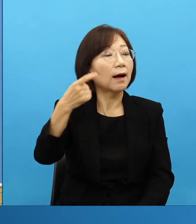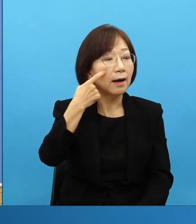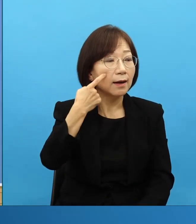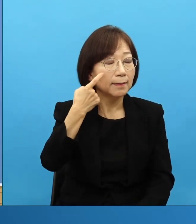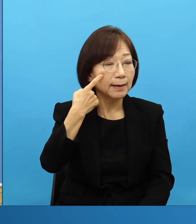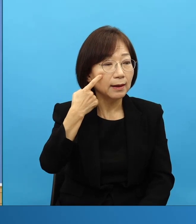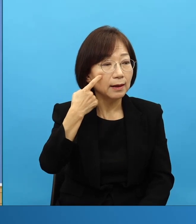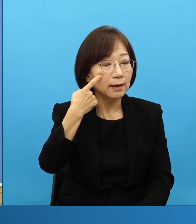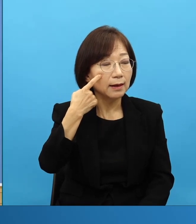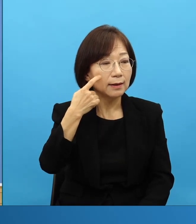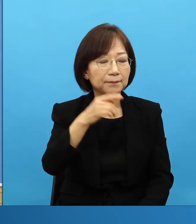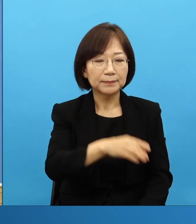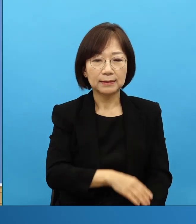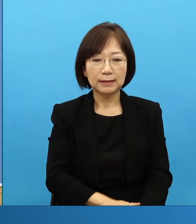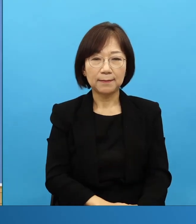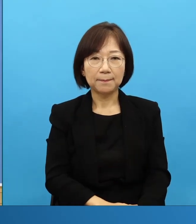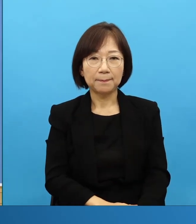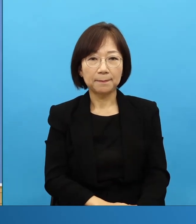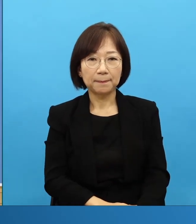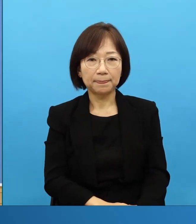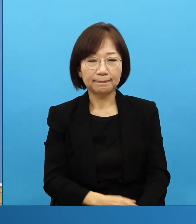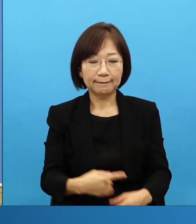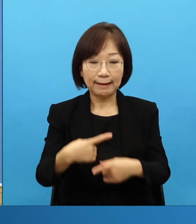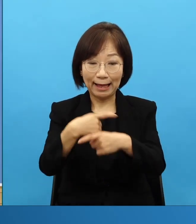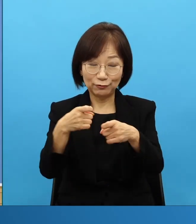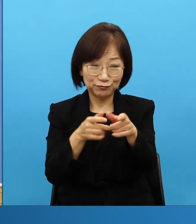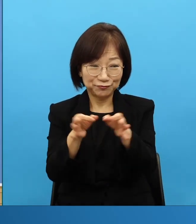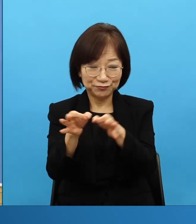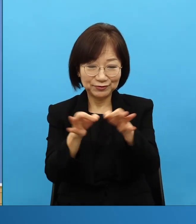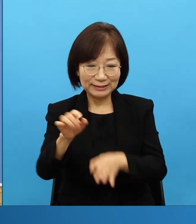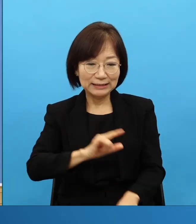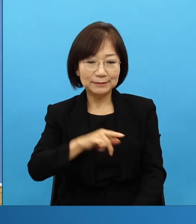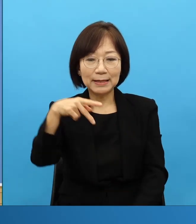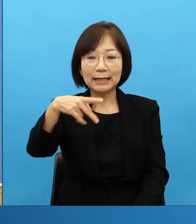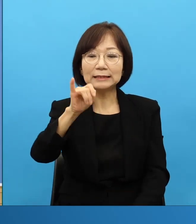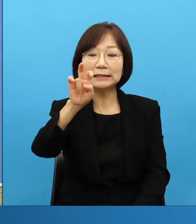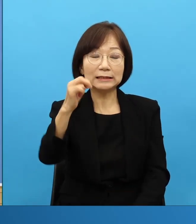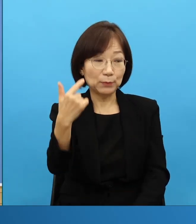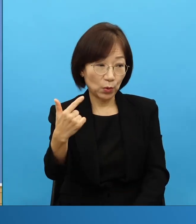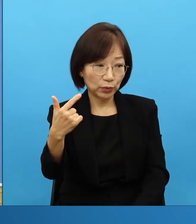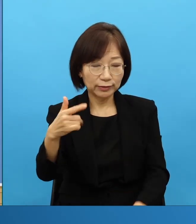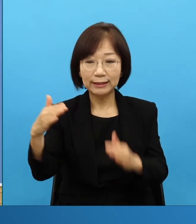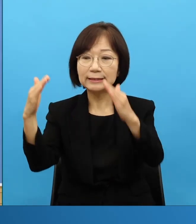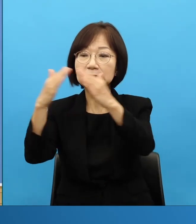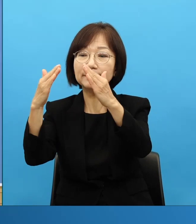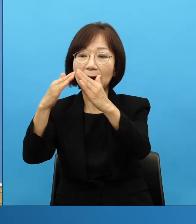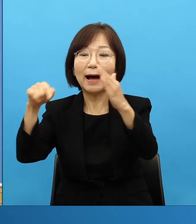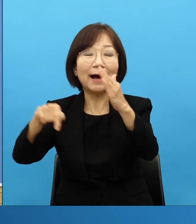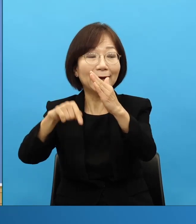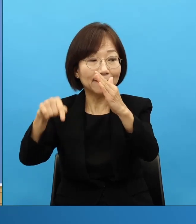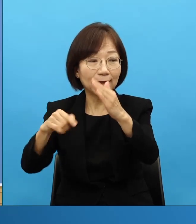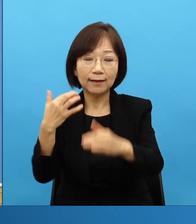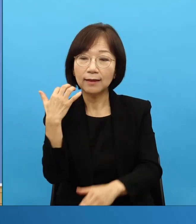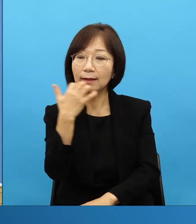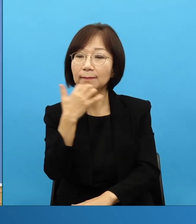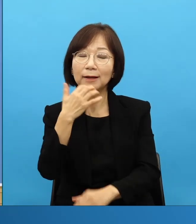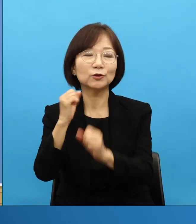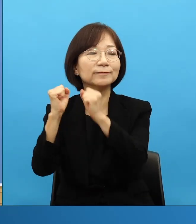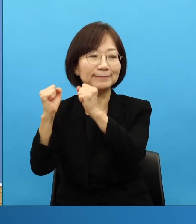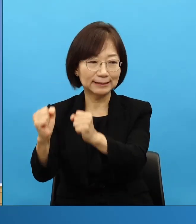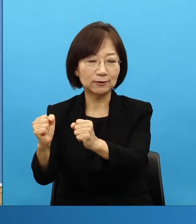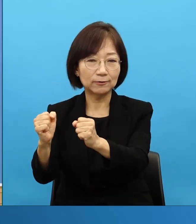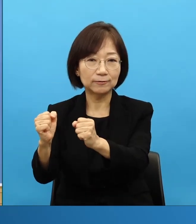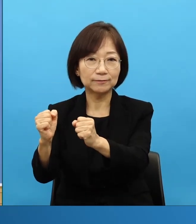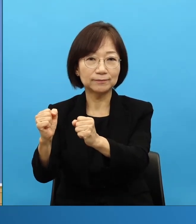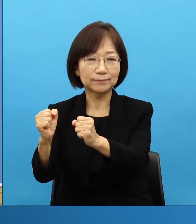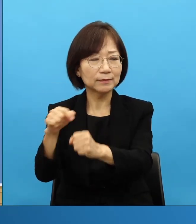Joppa. 피장 시몬이라는 사람이 등장합니다. 그 집에 베드로가 있다. And then if you go to the Simon Peter's house, then you'll see Peter staying there.